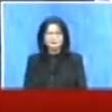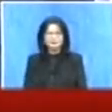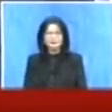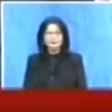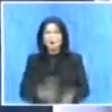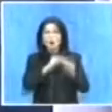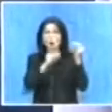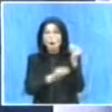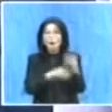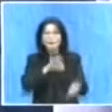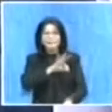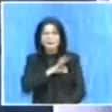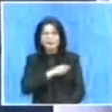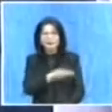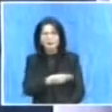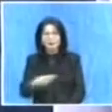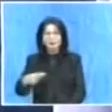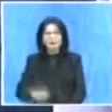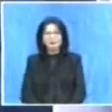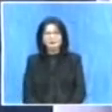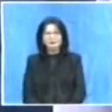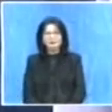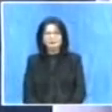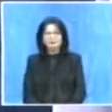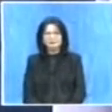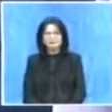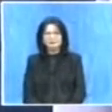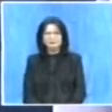Wakil Presiden Republik Indonesia,